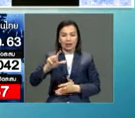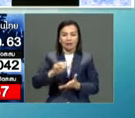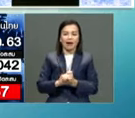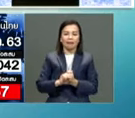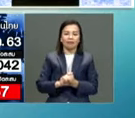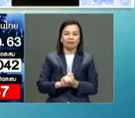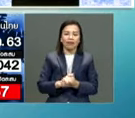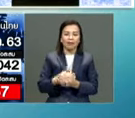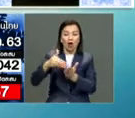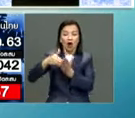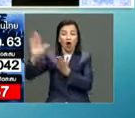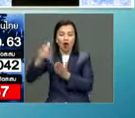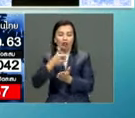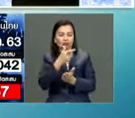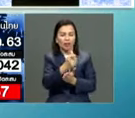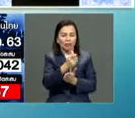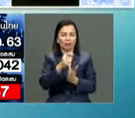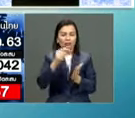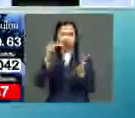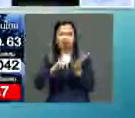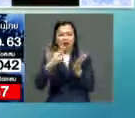นี้น้อยลงไปฮะก็คือ 19